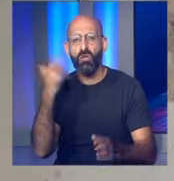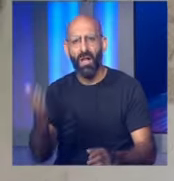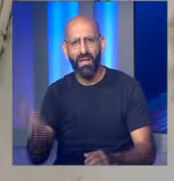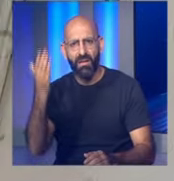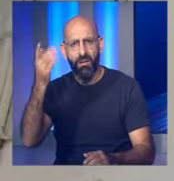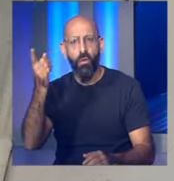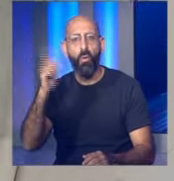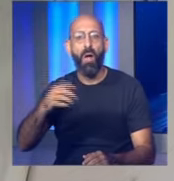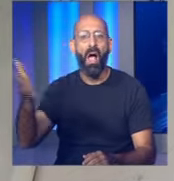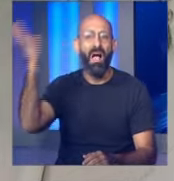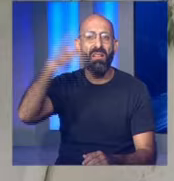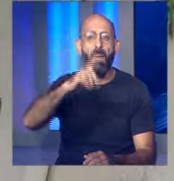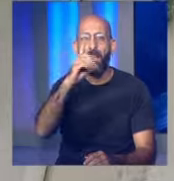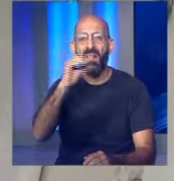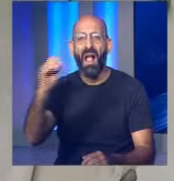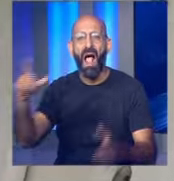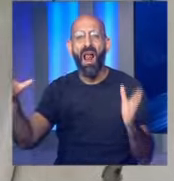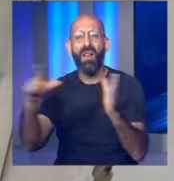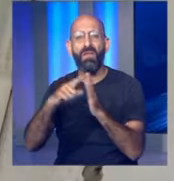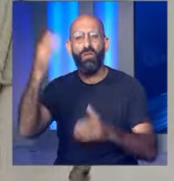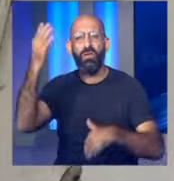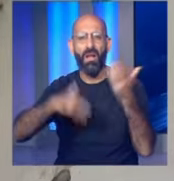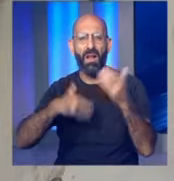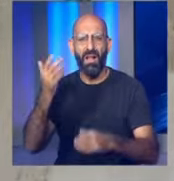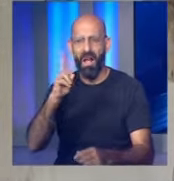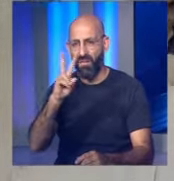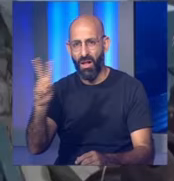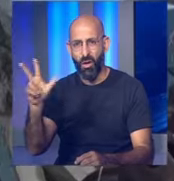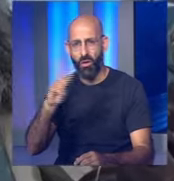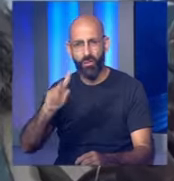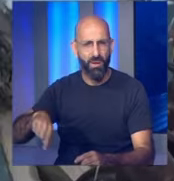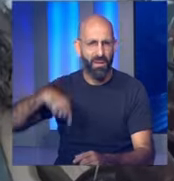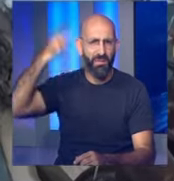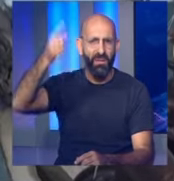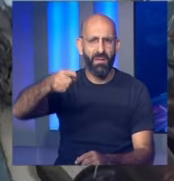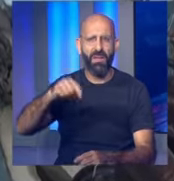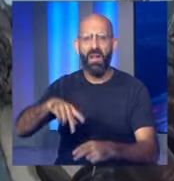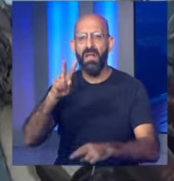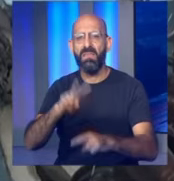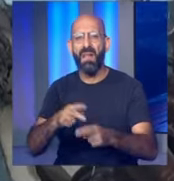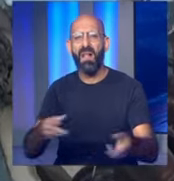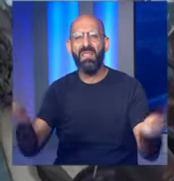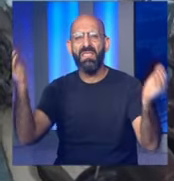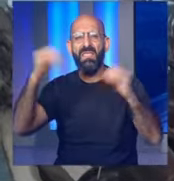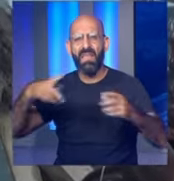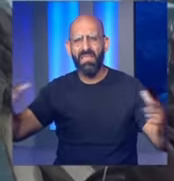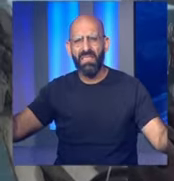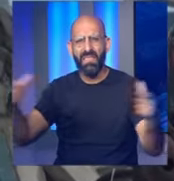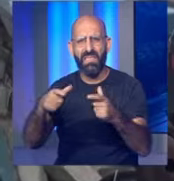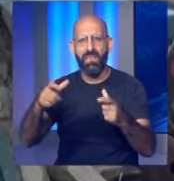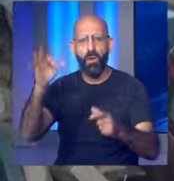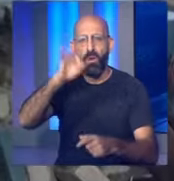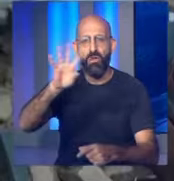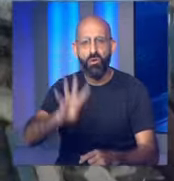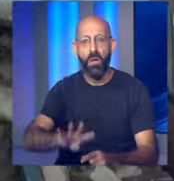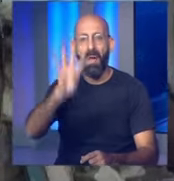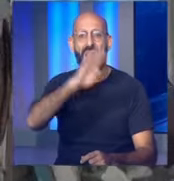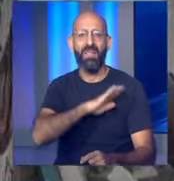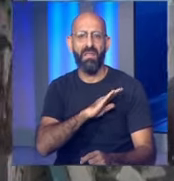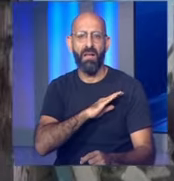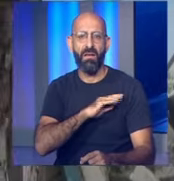من 43 ألف شهيد وأكثر من 100 ألف جريح منذ تشرين الأول 2023. وفيما دخل حصار قوات